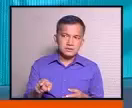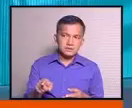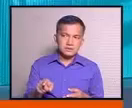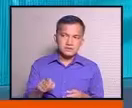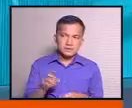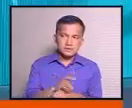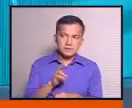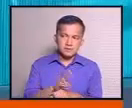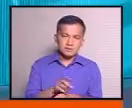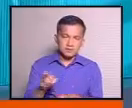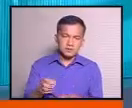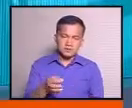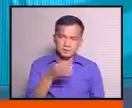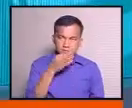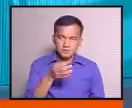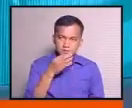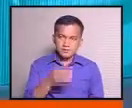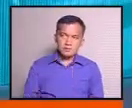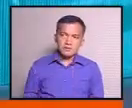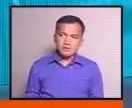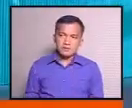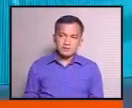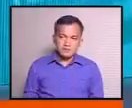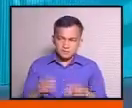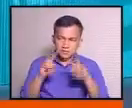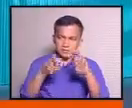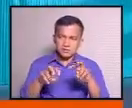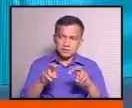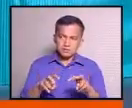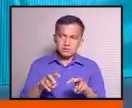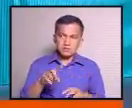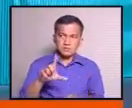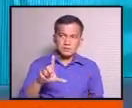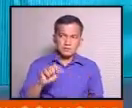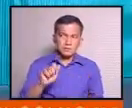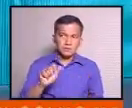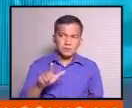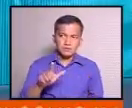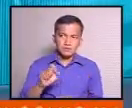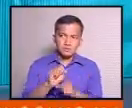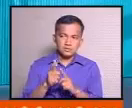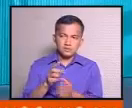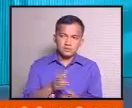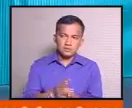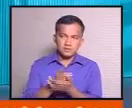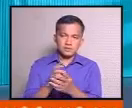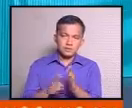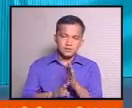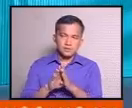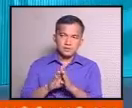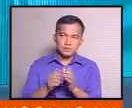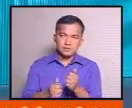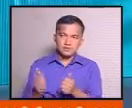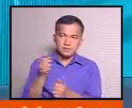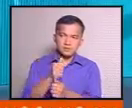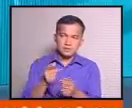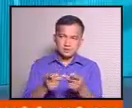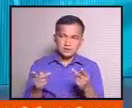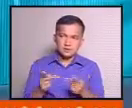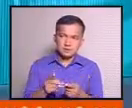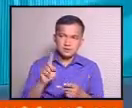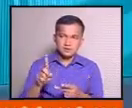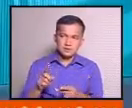na mapapakinabangan ang mga pagkain. Iniimbestigahan na ang local social and welfare development chief ng